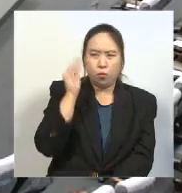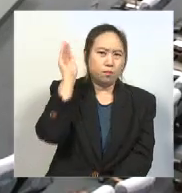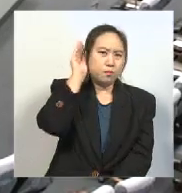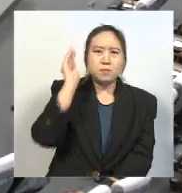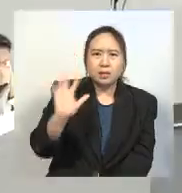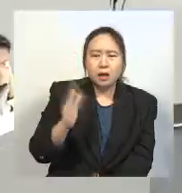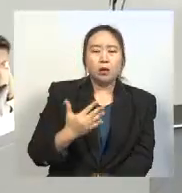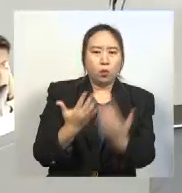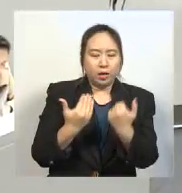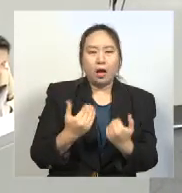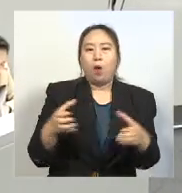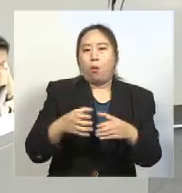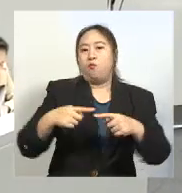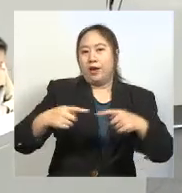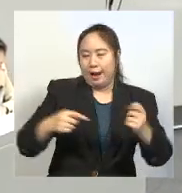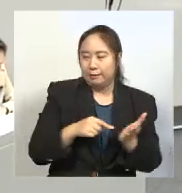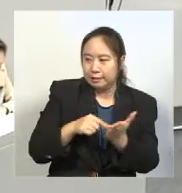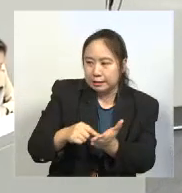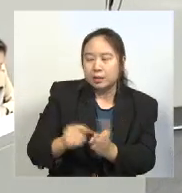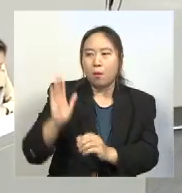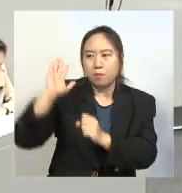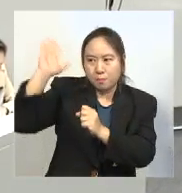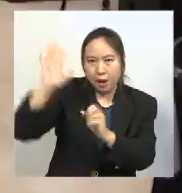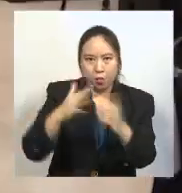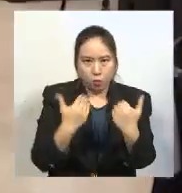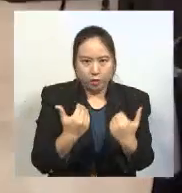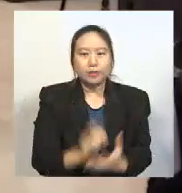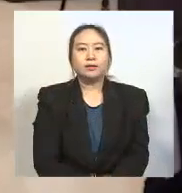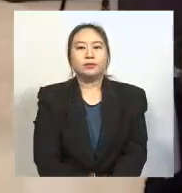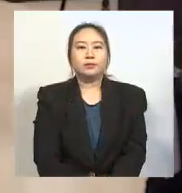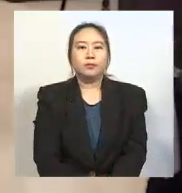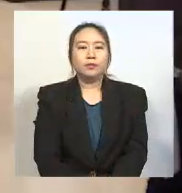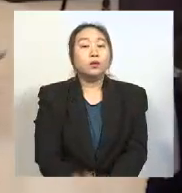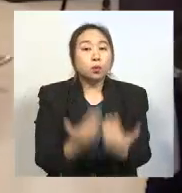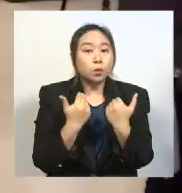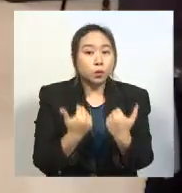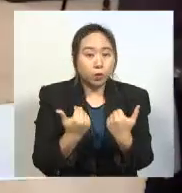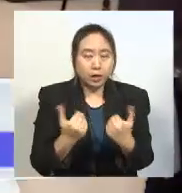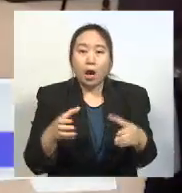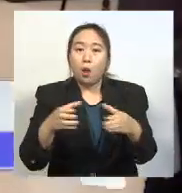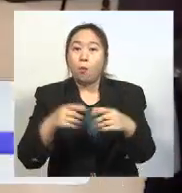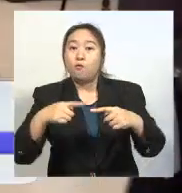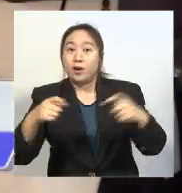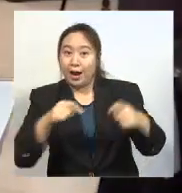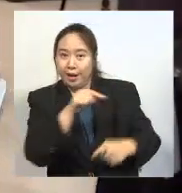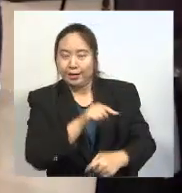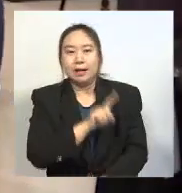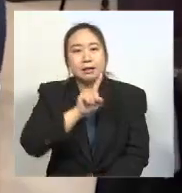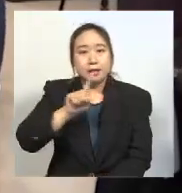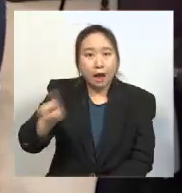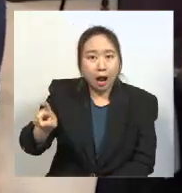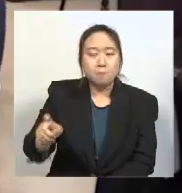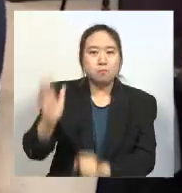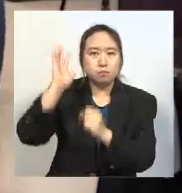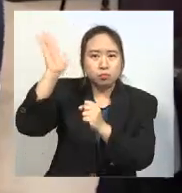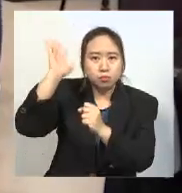จึงต้องยื่นยติเปิดอภิปรายทั่วไปในวันนี้ครับคุณผู้ชมครับขณะนี้พรรคฝ่ายค้านกำลังตั้งคำถามแล้วก็อภิปร